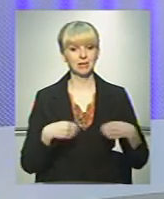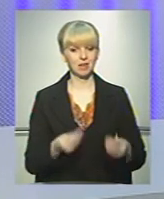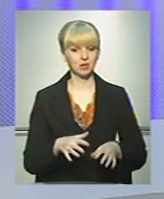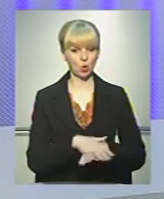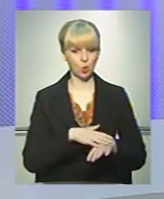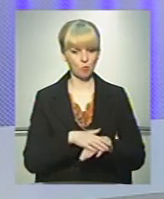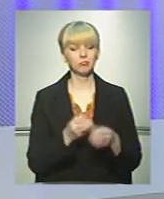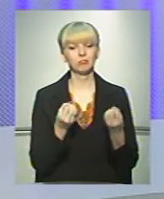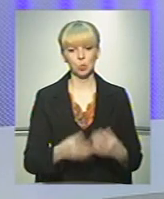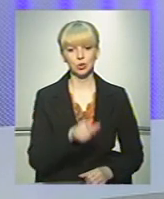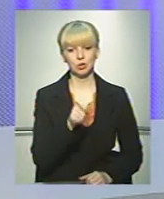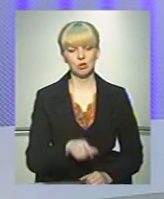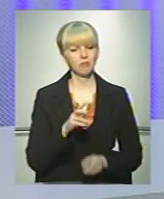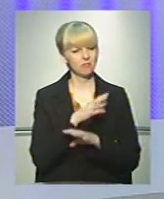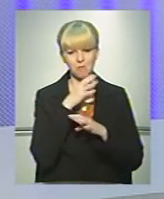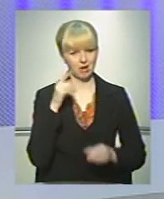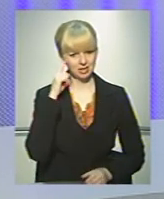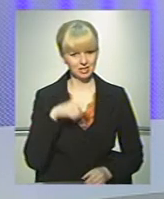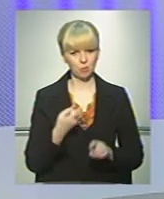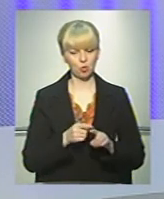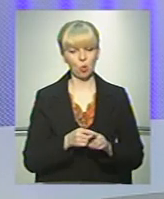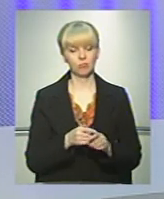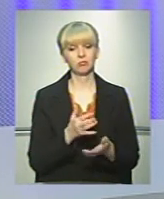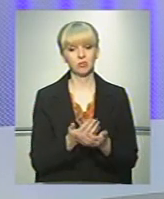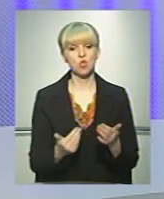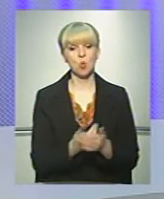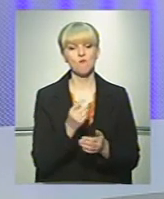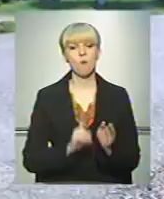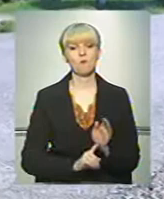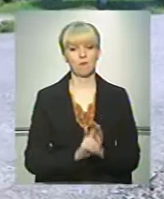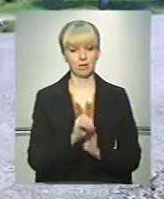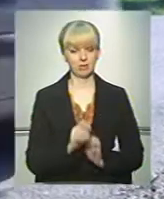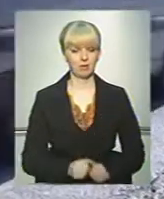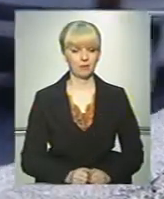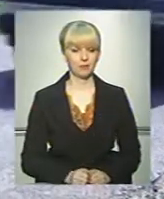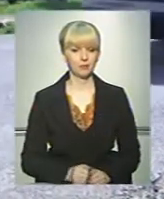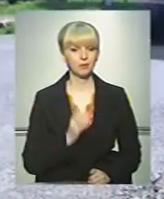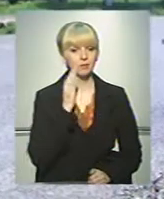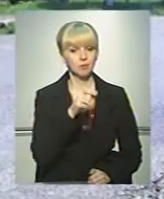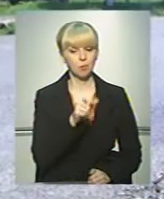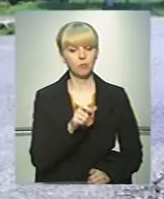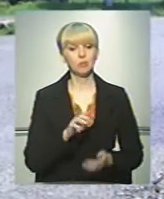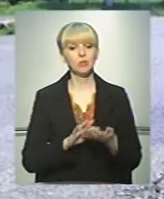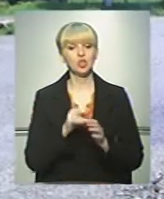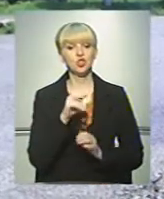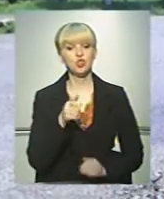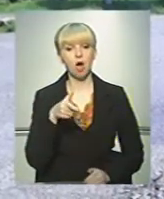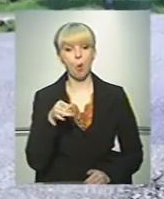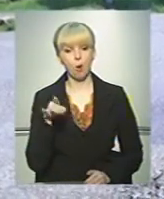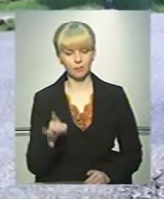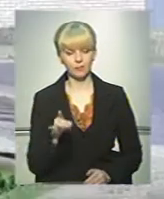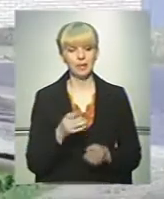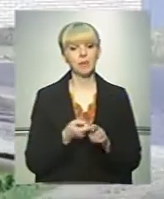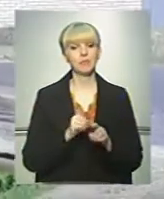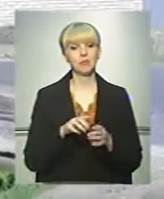громаді. Прості люди небагато знають про прийдешні нововведення. Буковинське село Чагор, що на